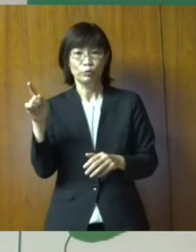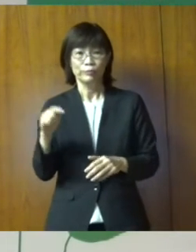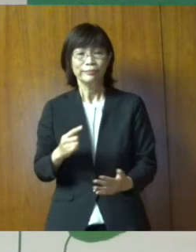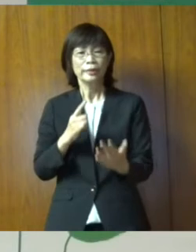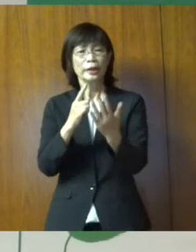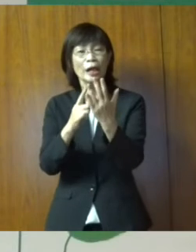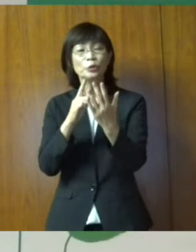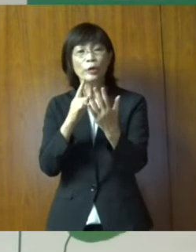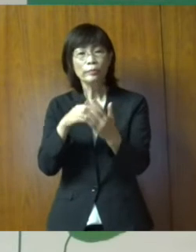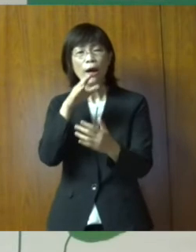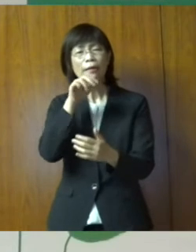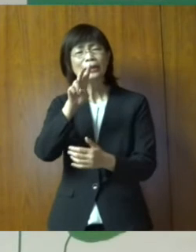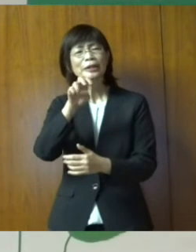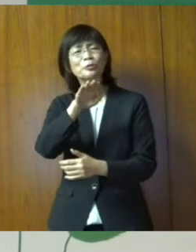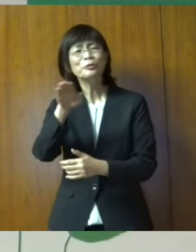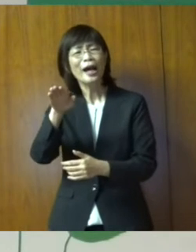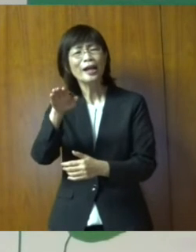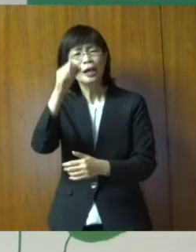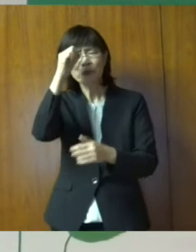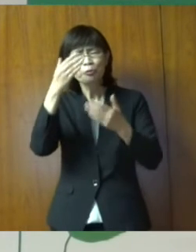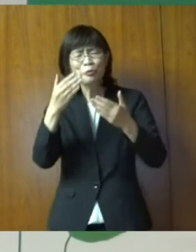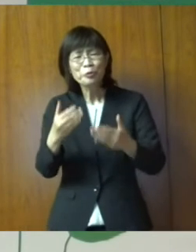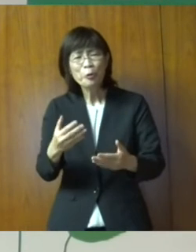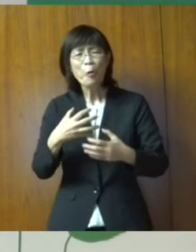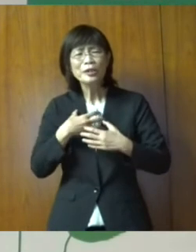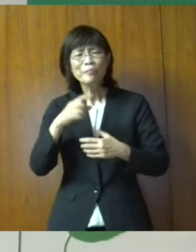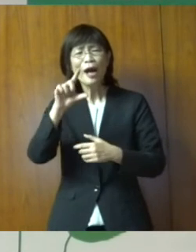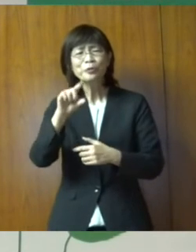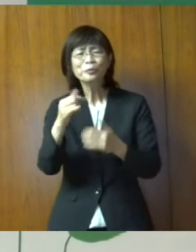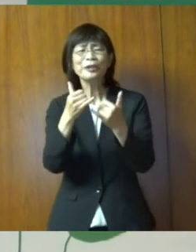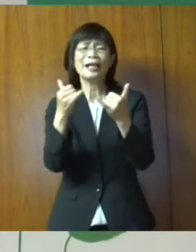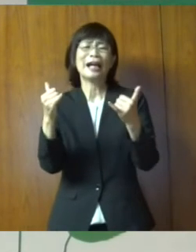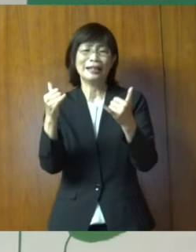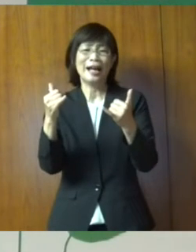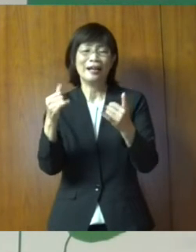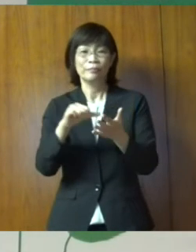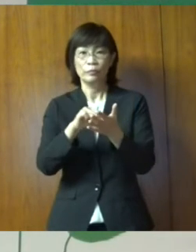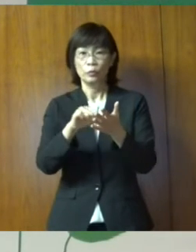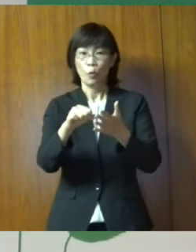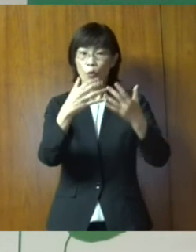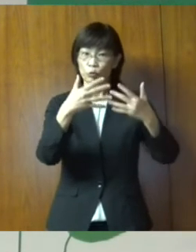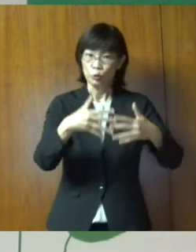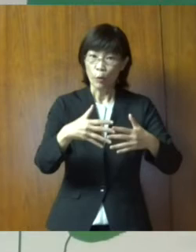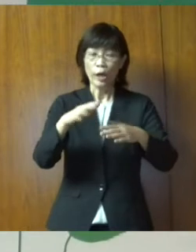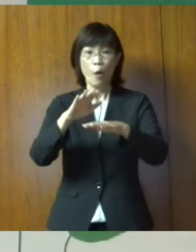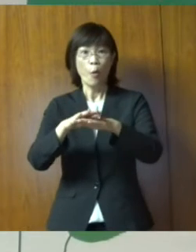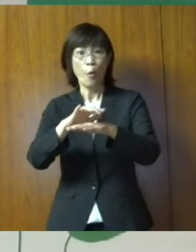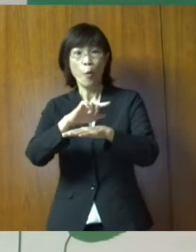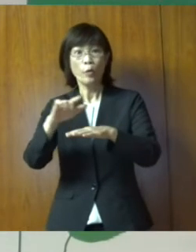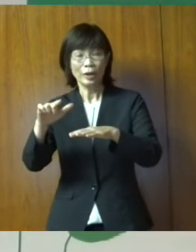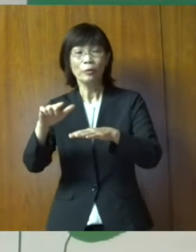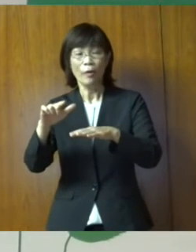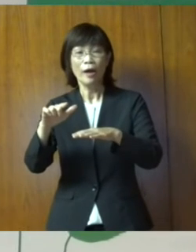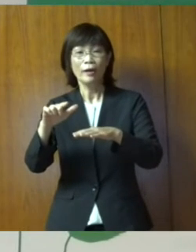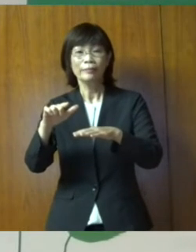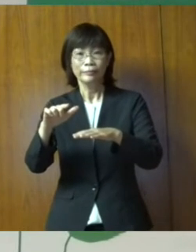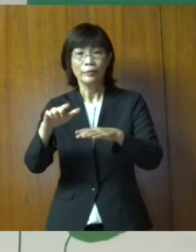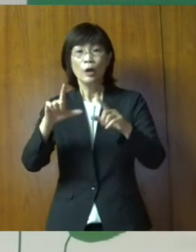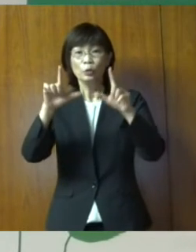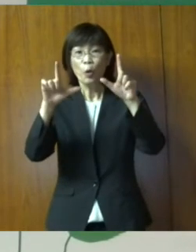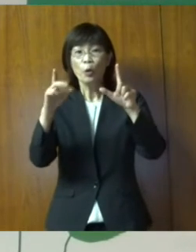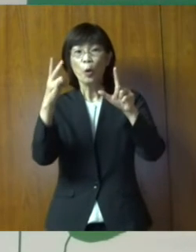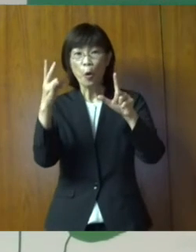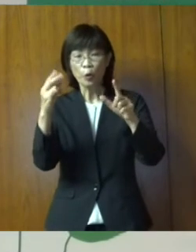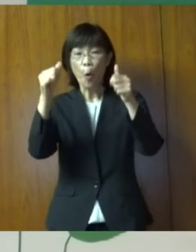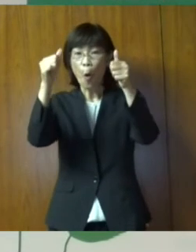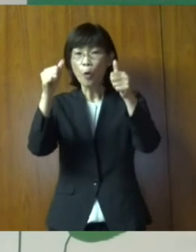は当面20代で重症化リスクが少ない方です。登録の条件や方法など詳細は東